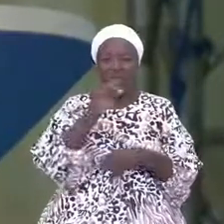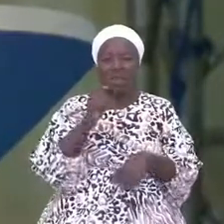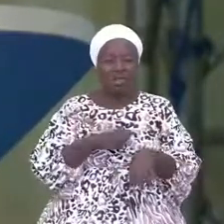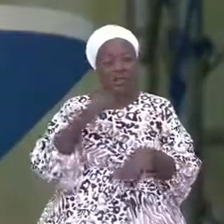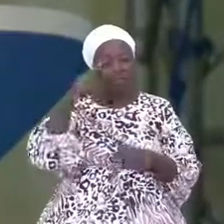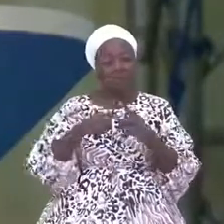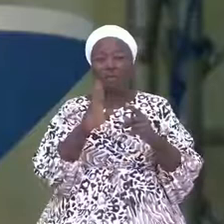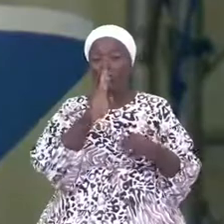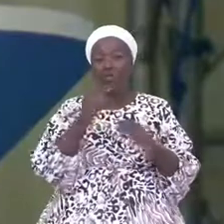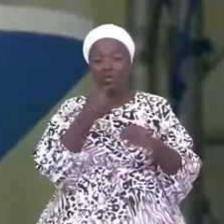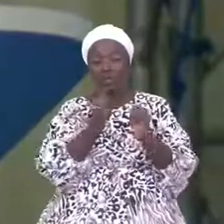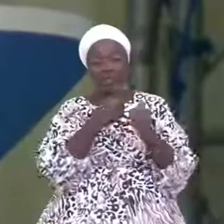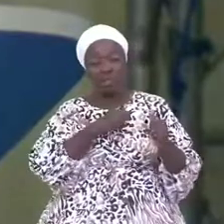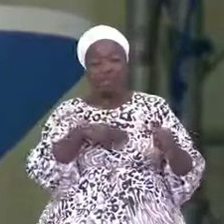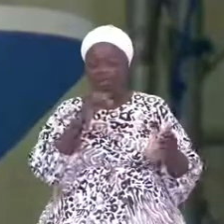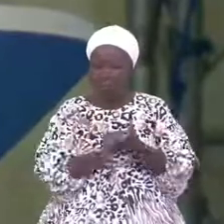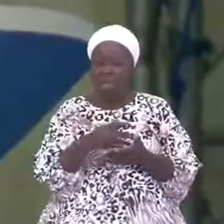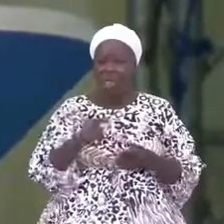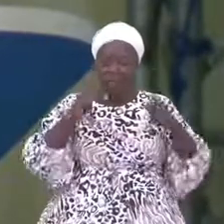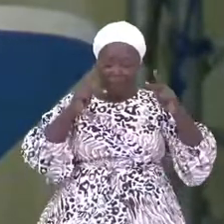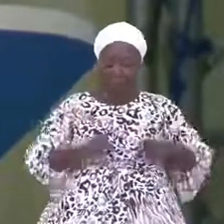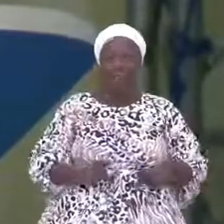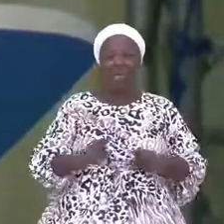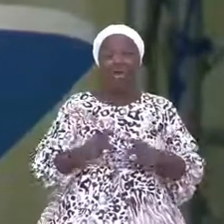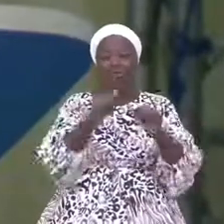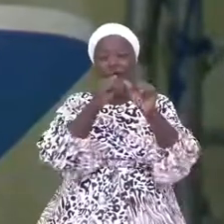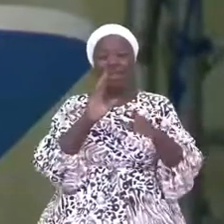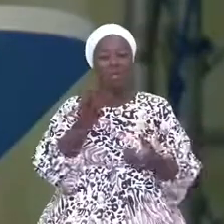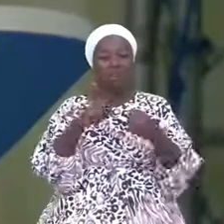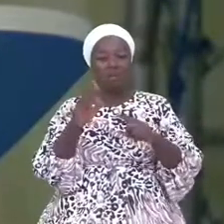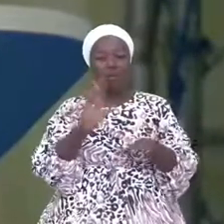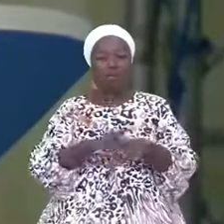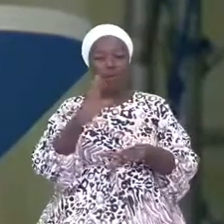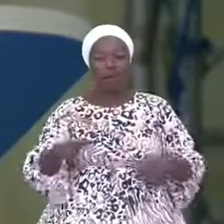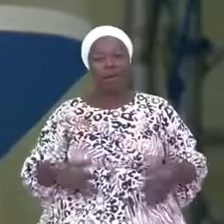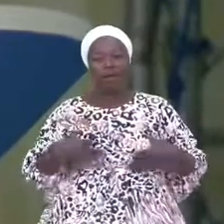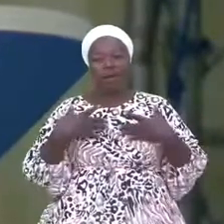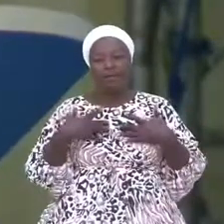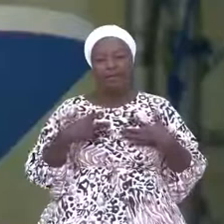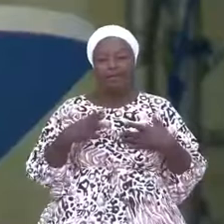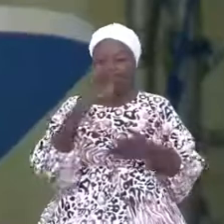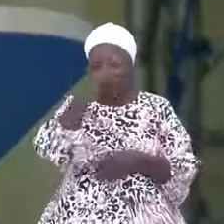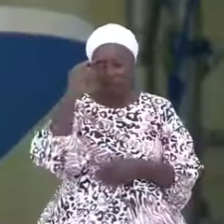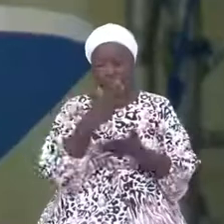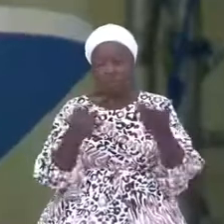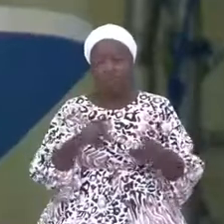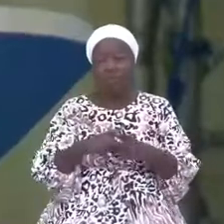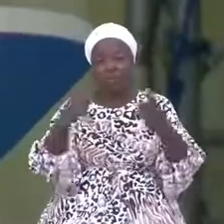de Dieu a dit qu'aujourd'hui, il y aura la plus abondante de